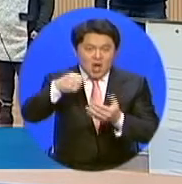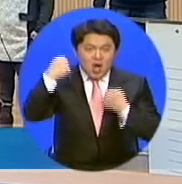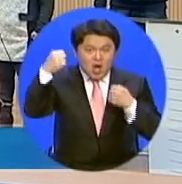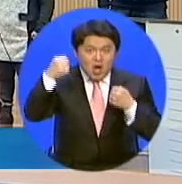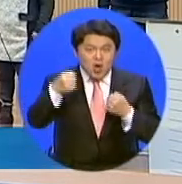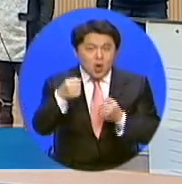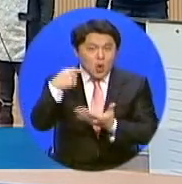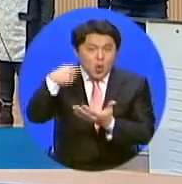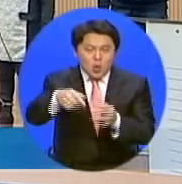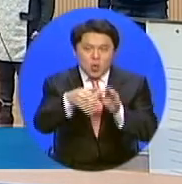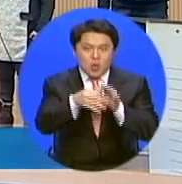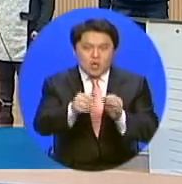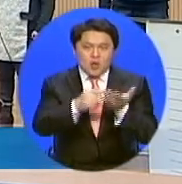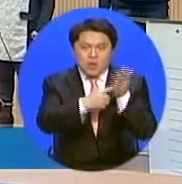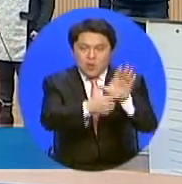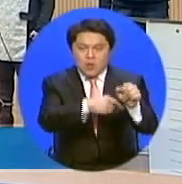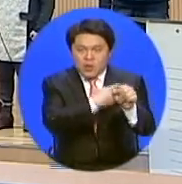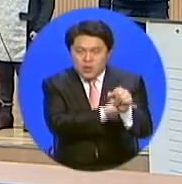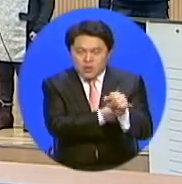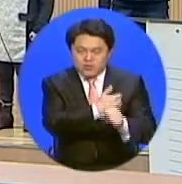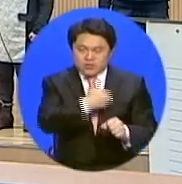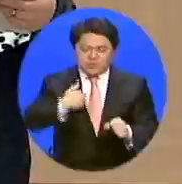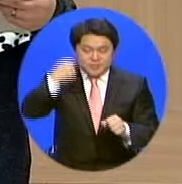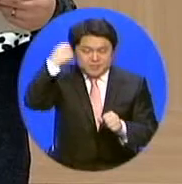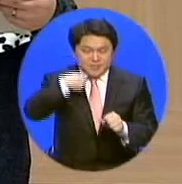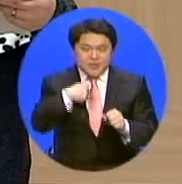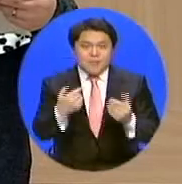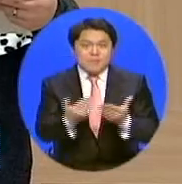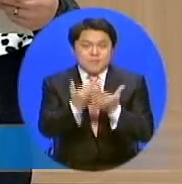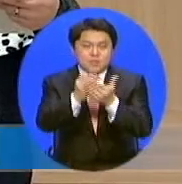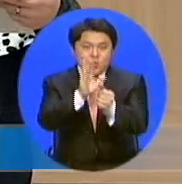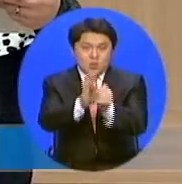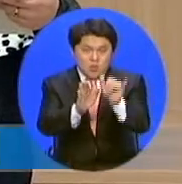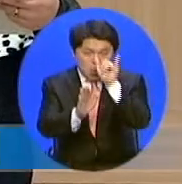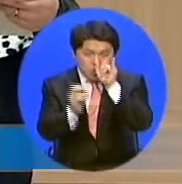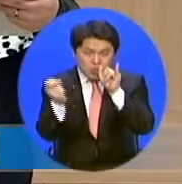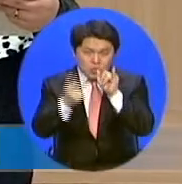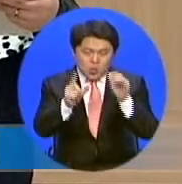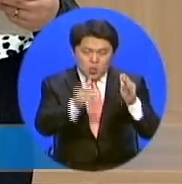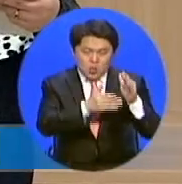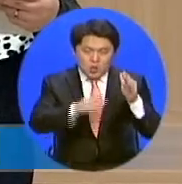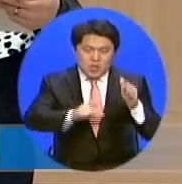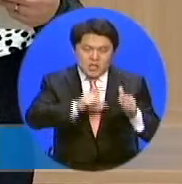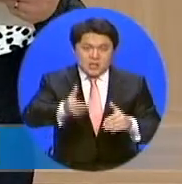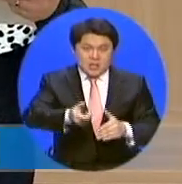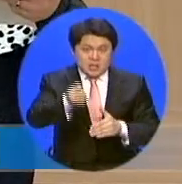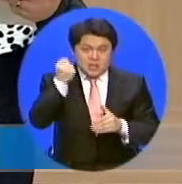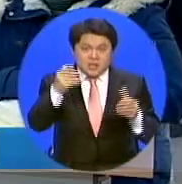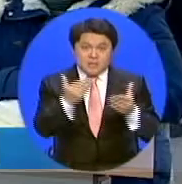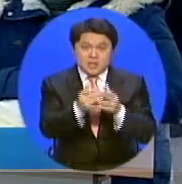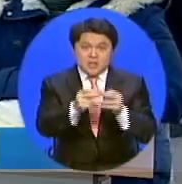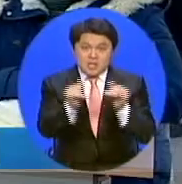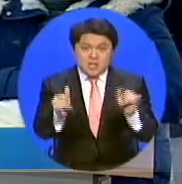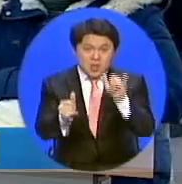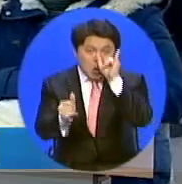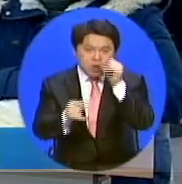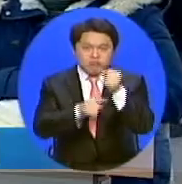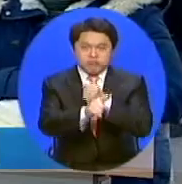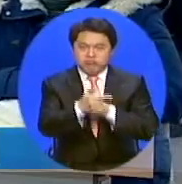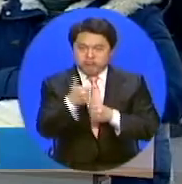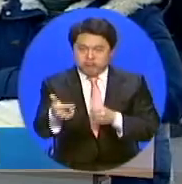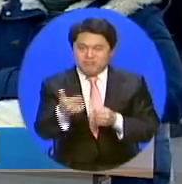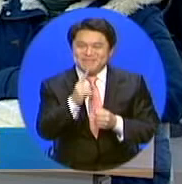자신감 향상에 도움을 줬다는 한편 특히 올해는 동화구현 지도사 정식 자격증을 취득한 발달장애인도 있어 더욱 의미